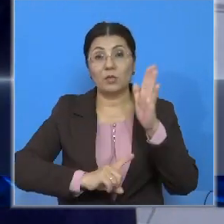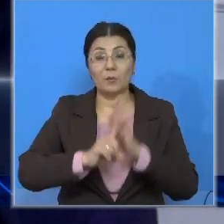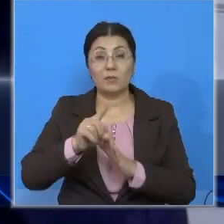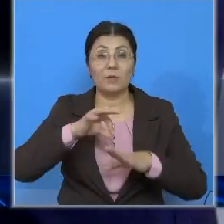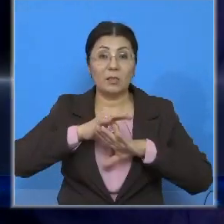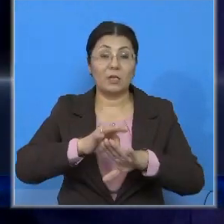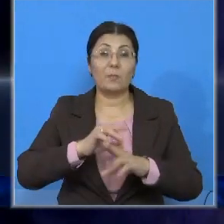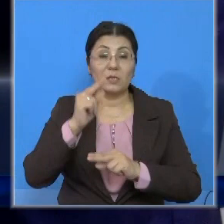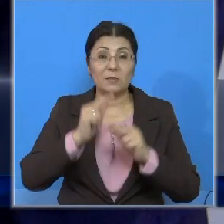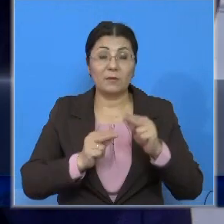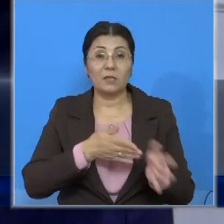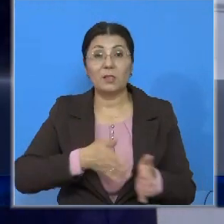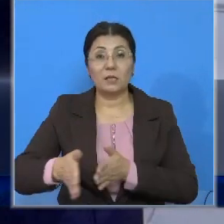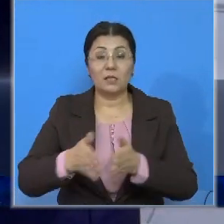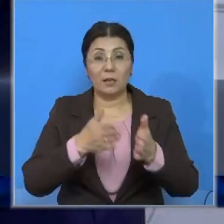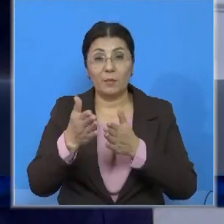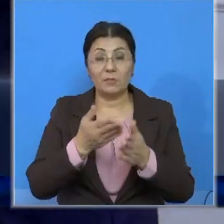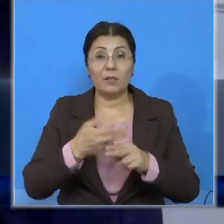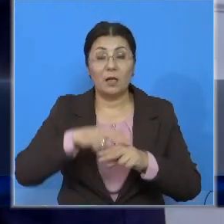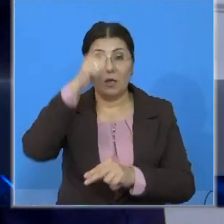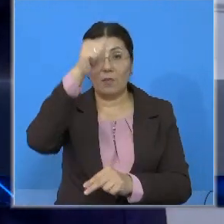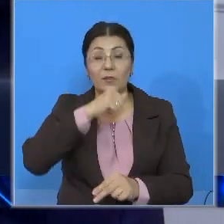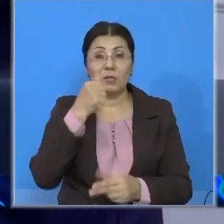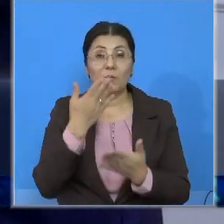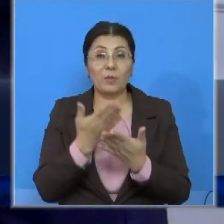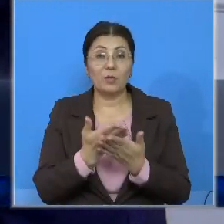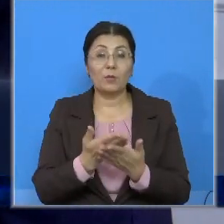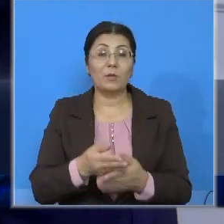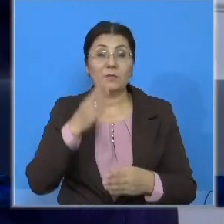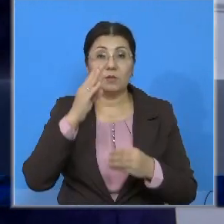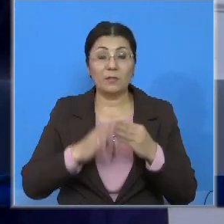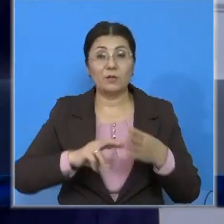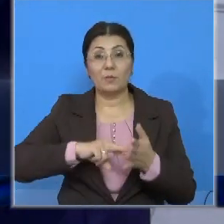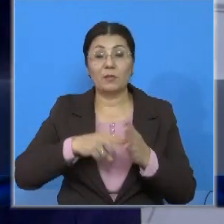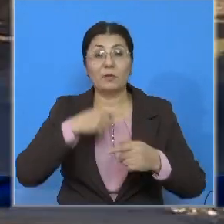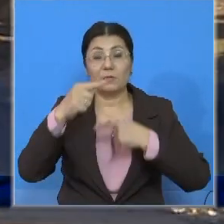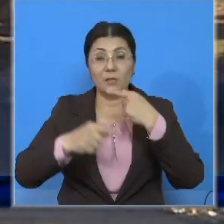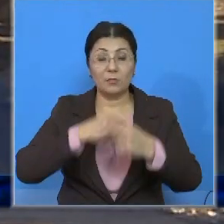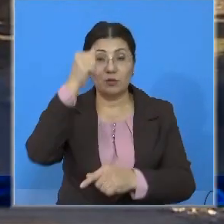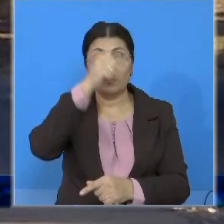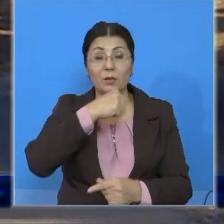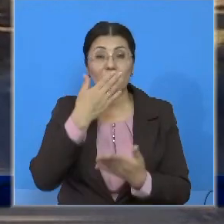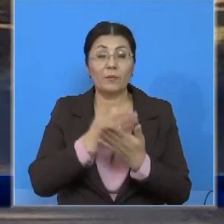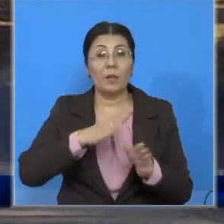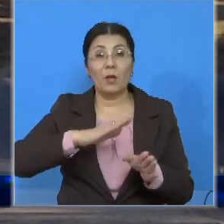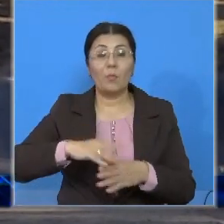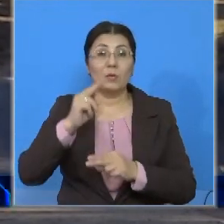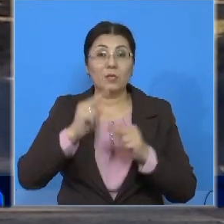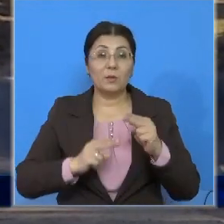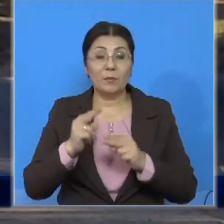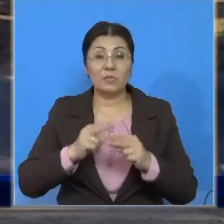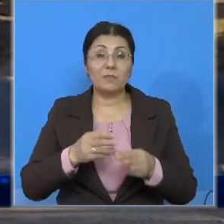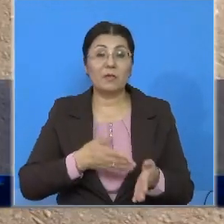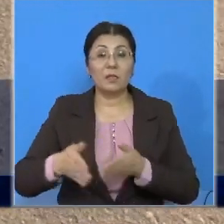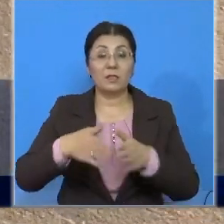проводятся работы по строительству дорог. Начали работу в этом году. Как уже говорил, завершение планируется в следующем году. Даже после их строительства дорожный